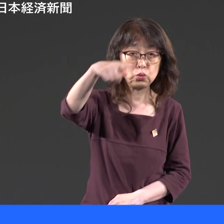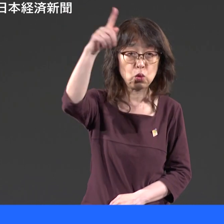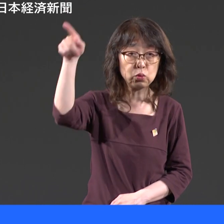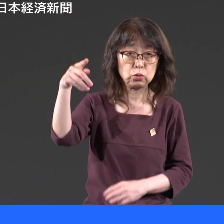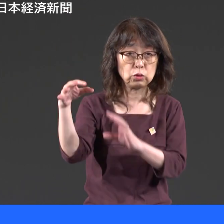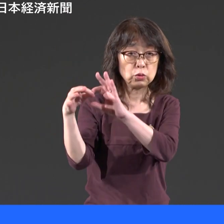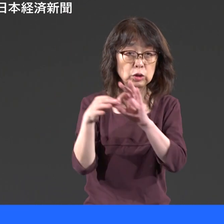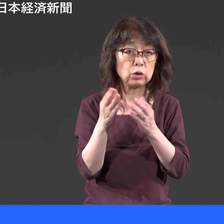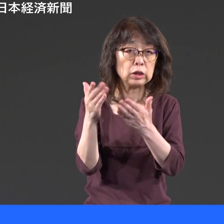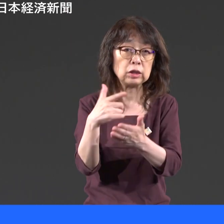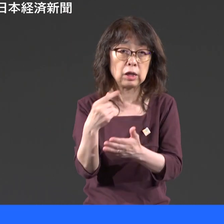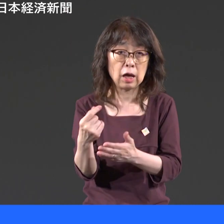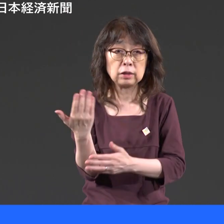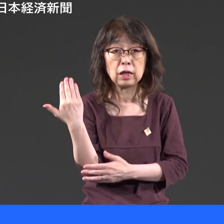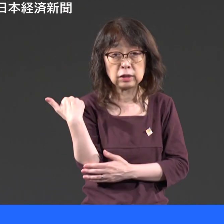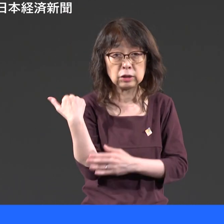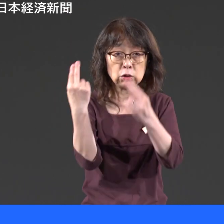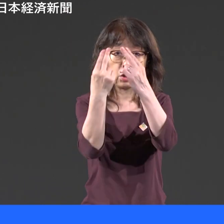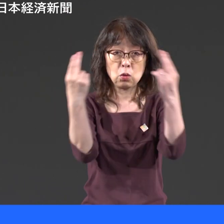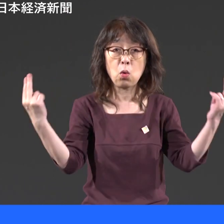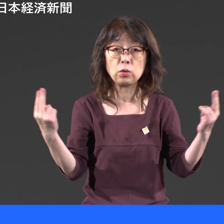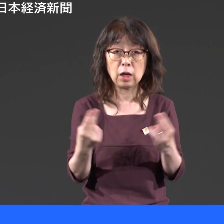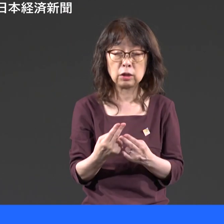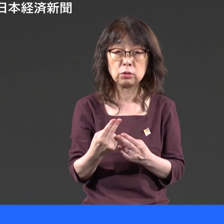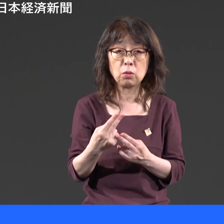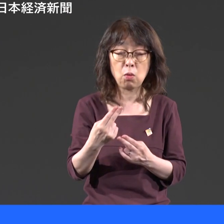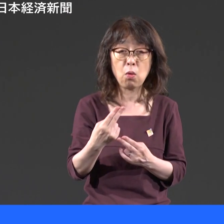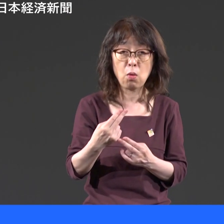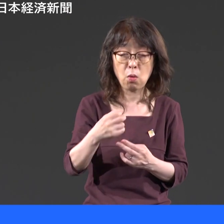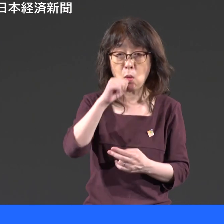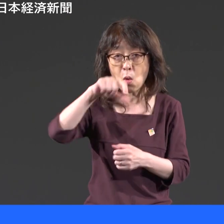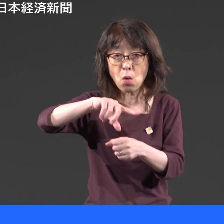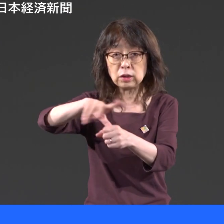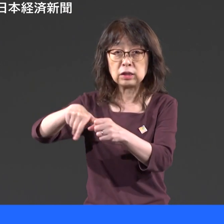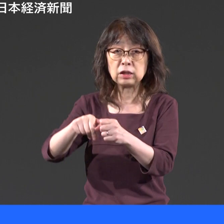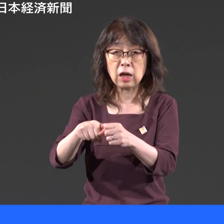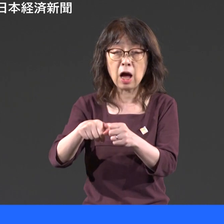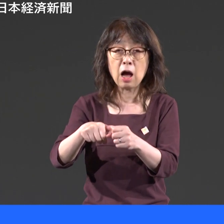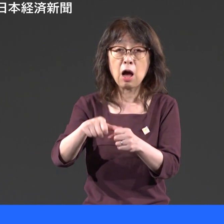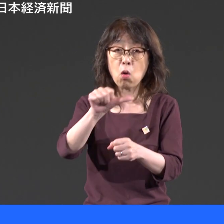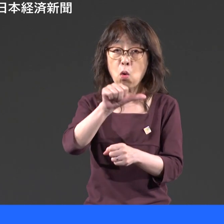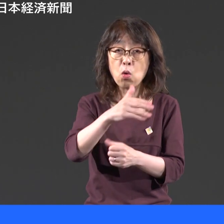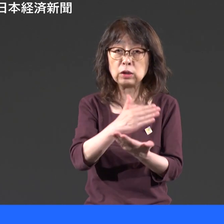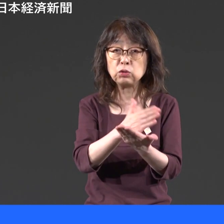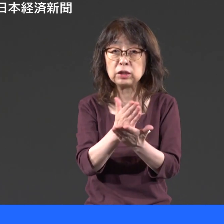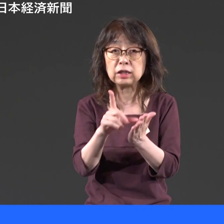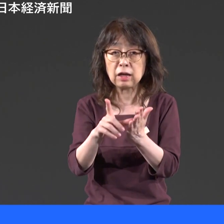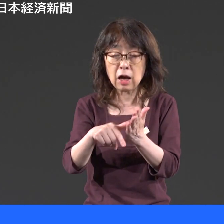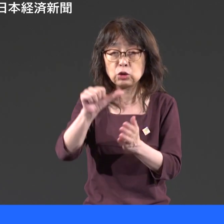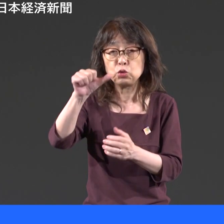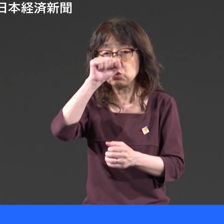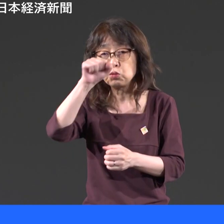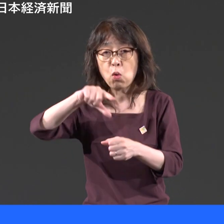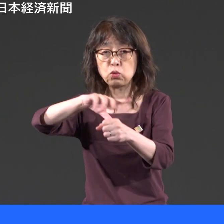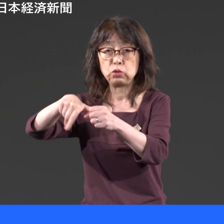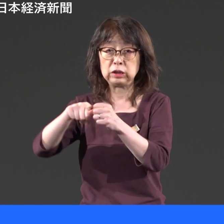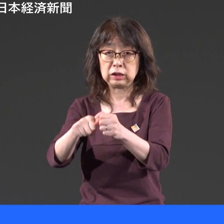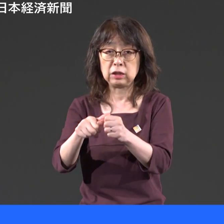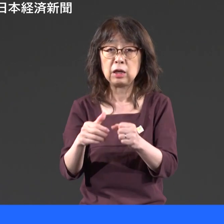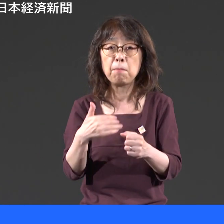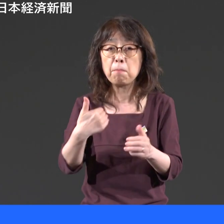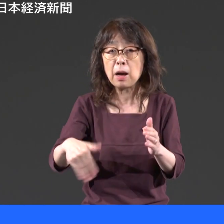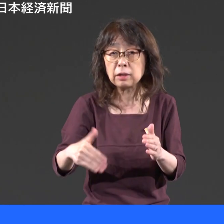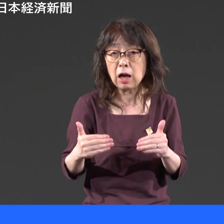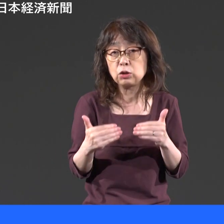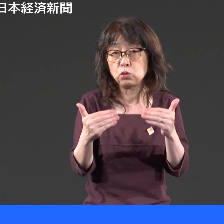日道内の5区域が、はい、有望な区域に指定されて、まあ、まだ促進区域ではないので、はい、まだその入